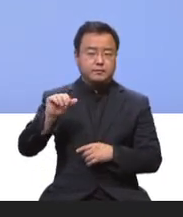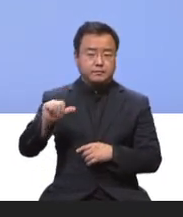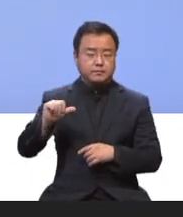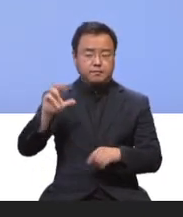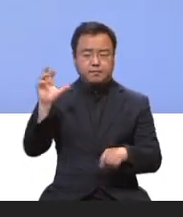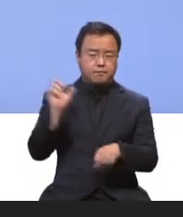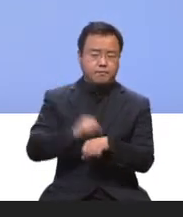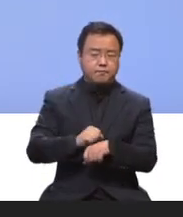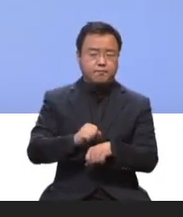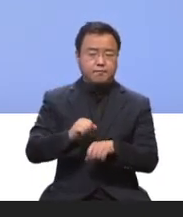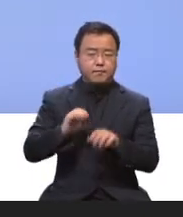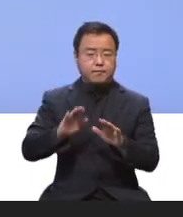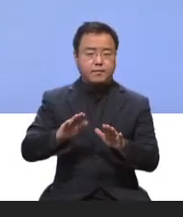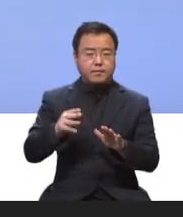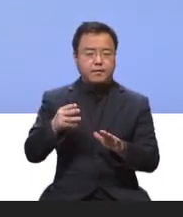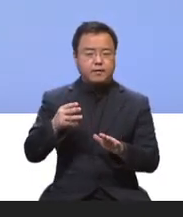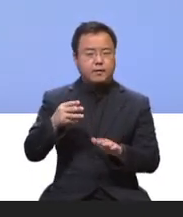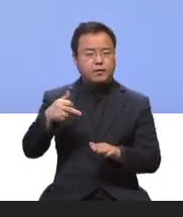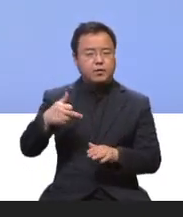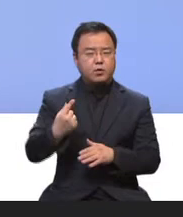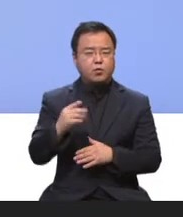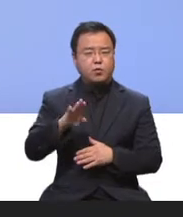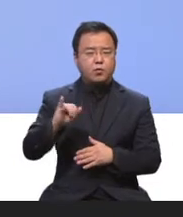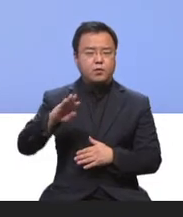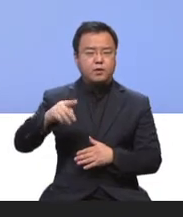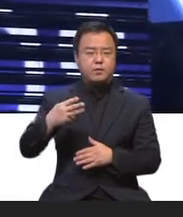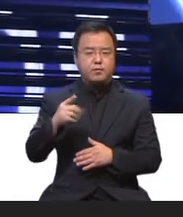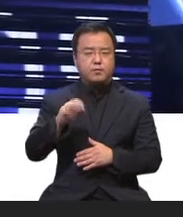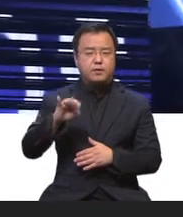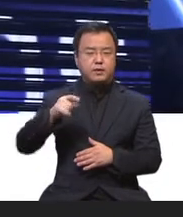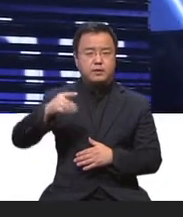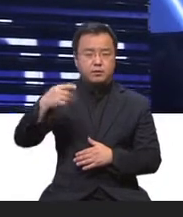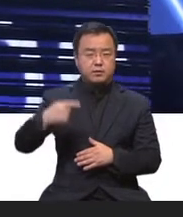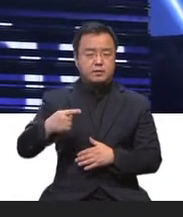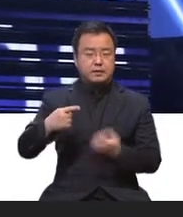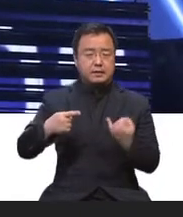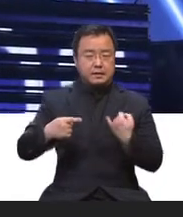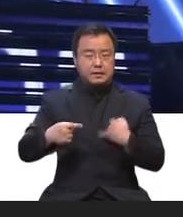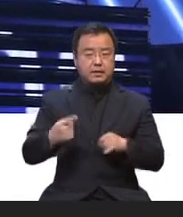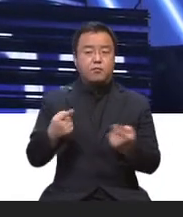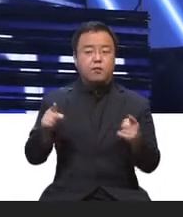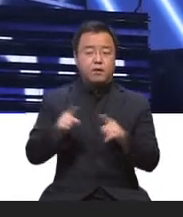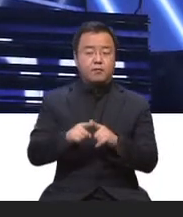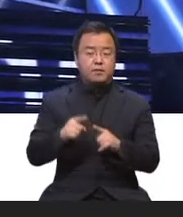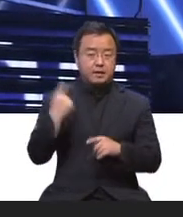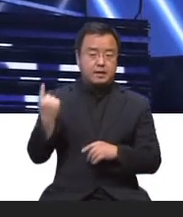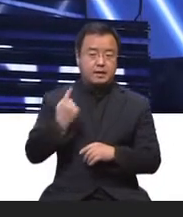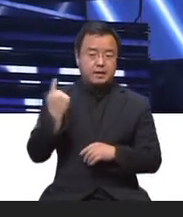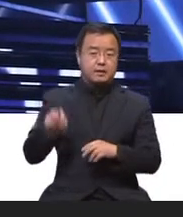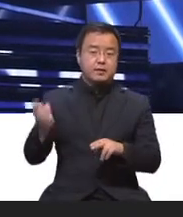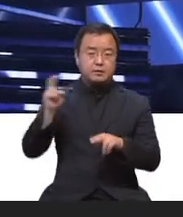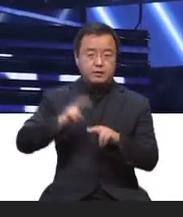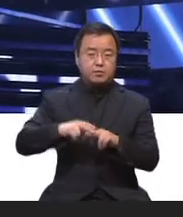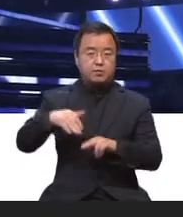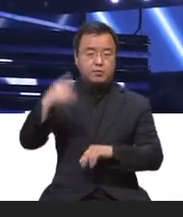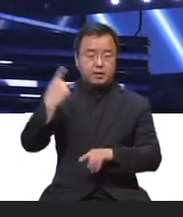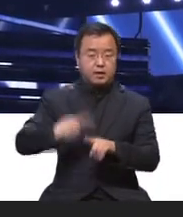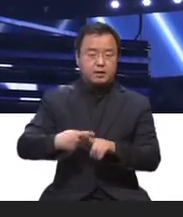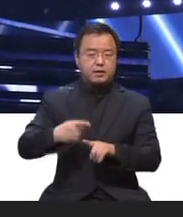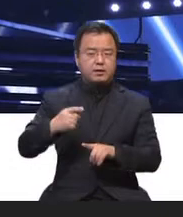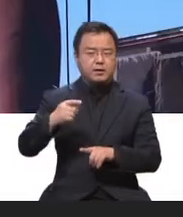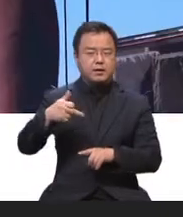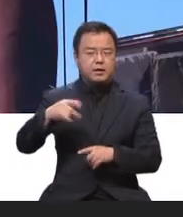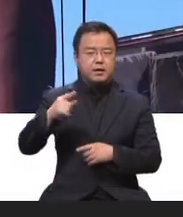Yeah. LA 레이커스 소속이었던 농구 선수 코비 브라이언트가 딸과 함께 전용 헬기를 타고 가다가